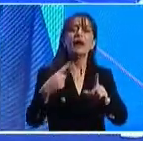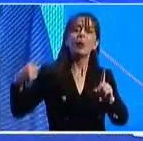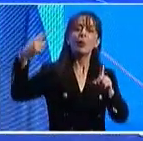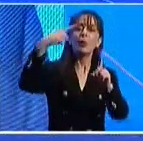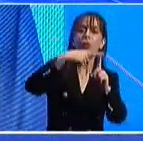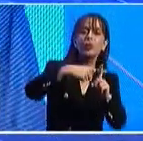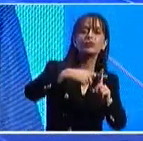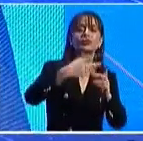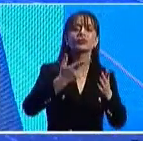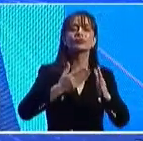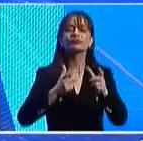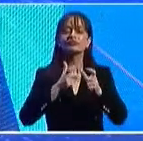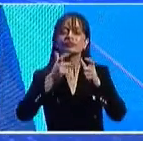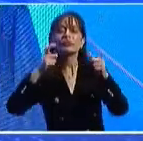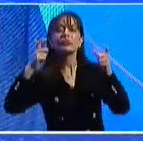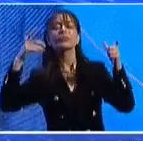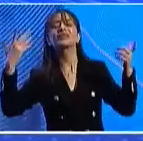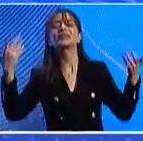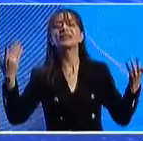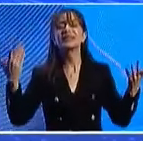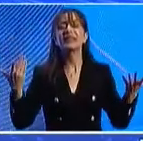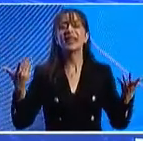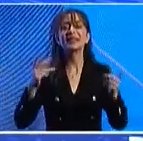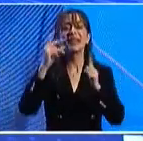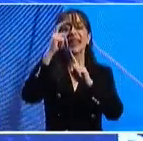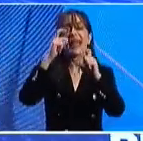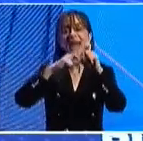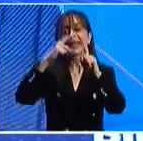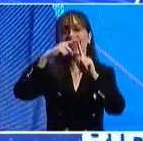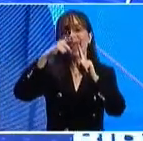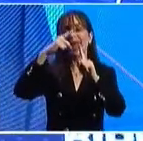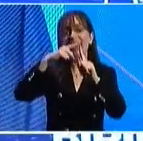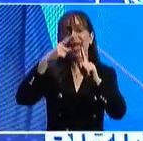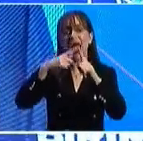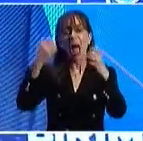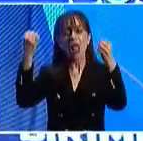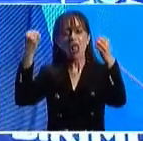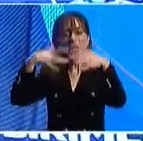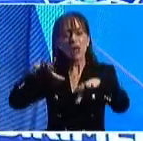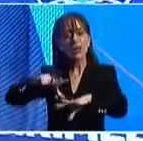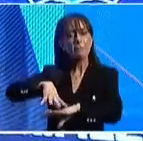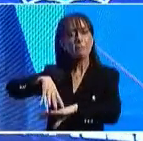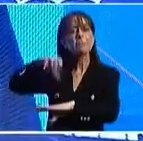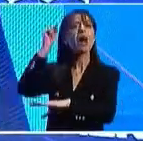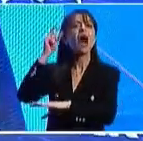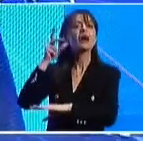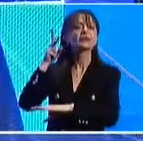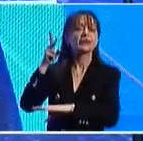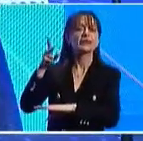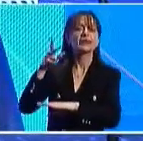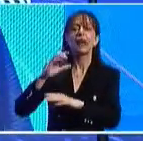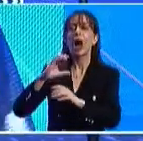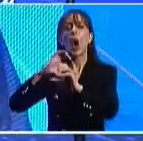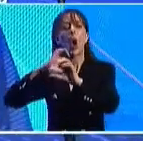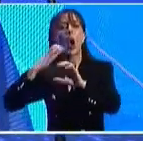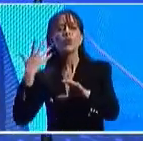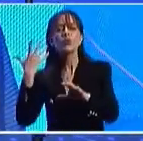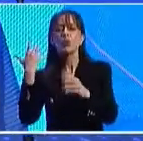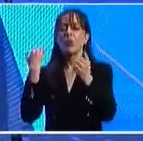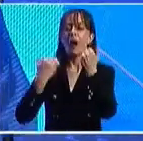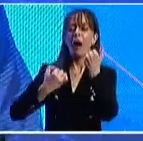olacağız. Toplu ulaşım araçları ve İETT Filo yönetim merkezi ile toplu taşımada her